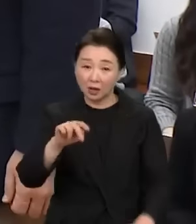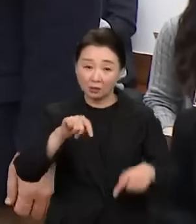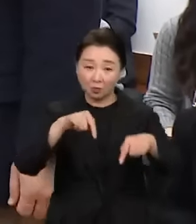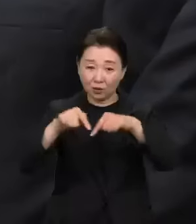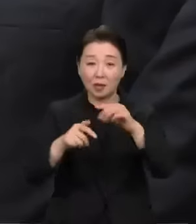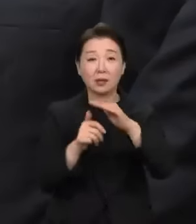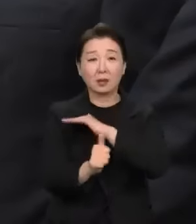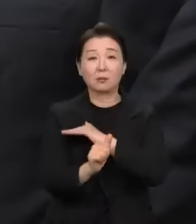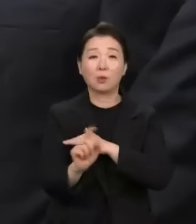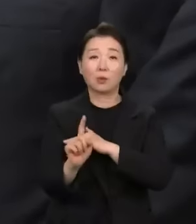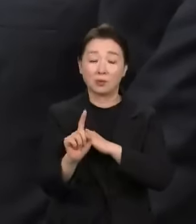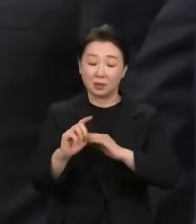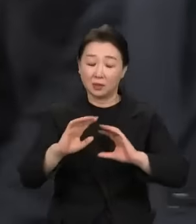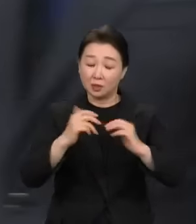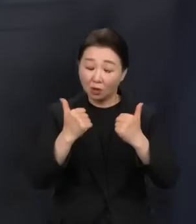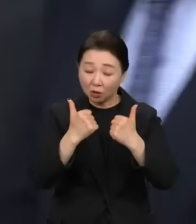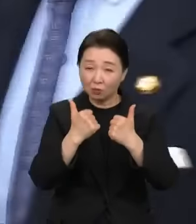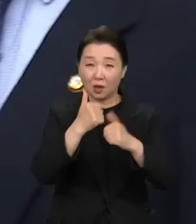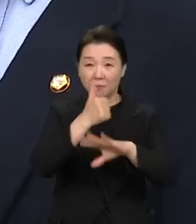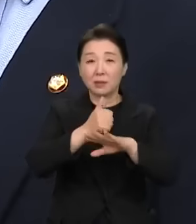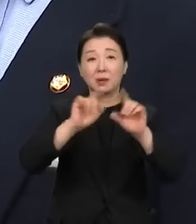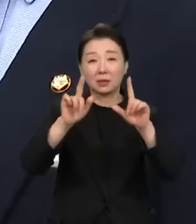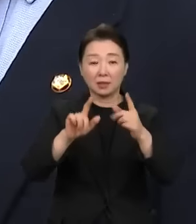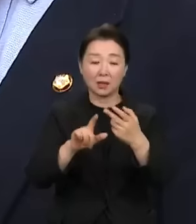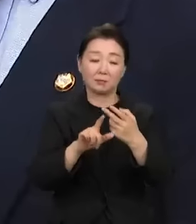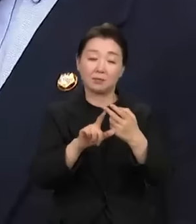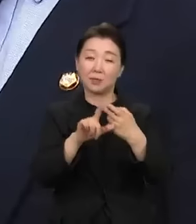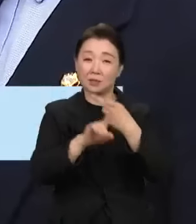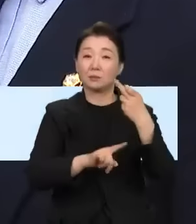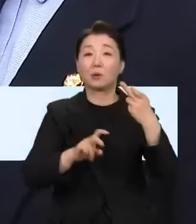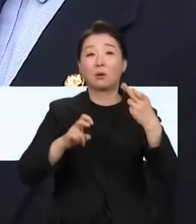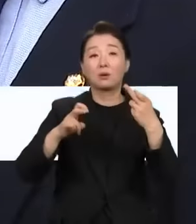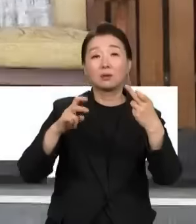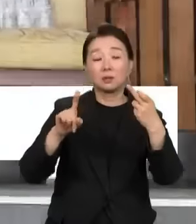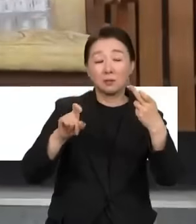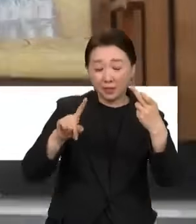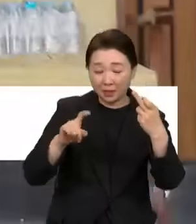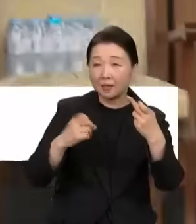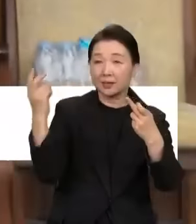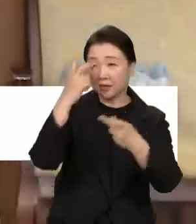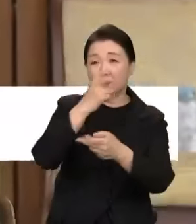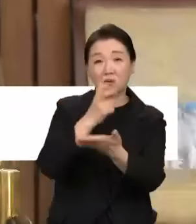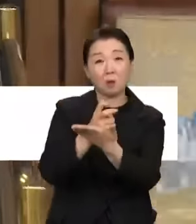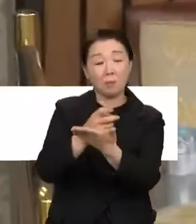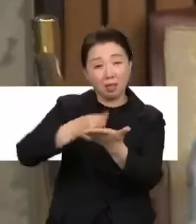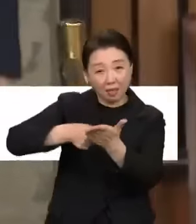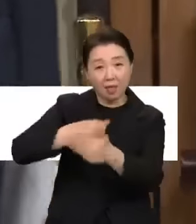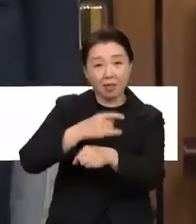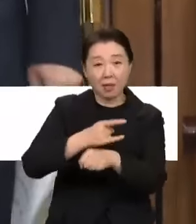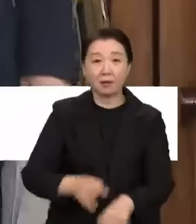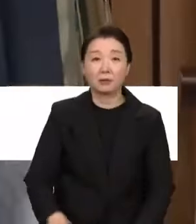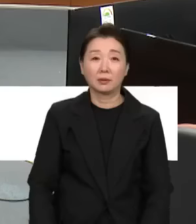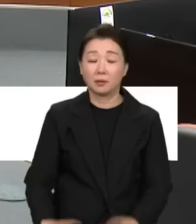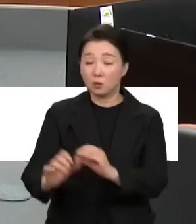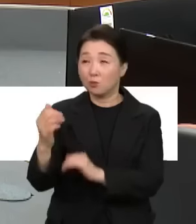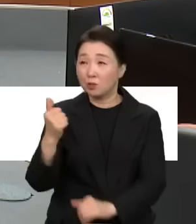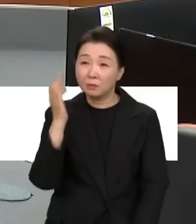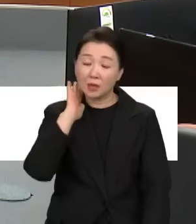정기국회 마지막 날인 다음 달 10일에 김건희 특검법을 재의결하기로 합의했습니다. 국민의힘은 대통령의 거부권 행사